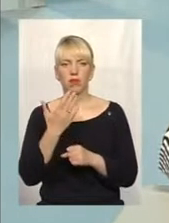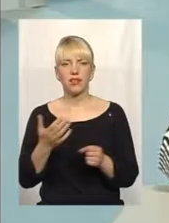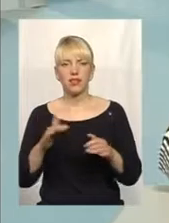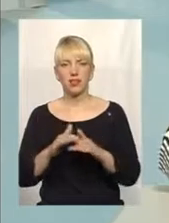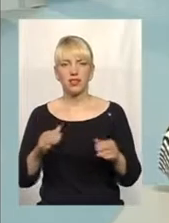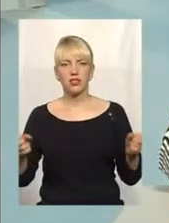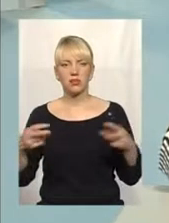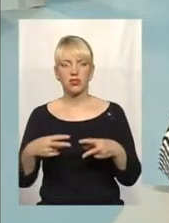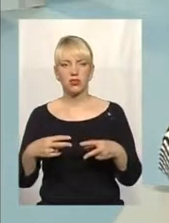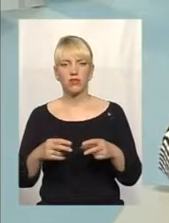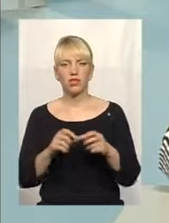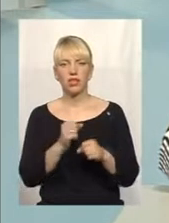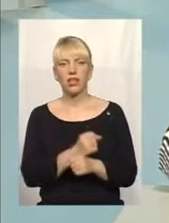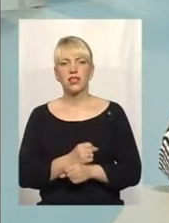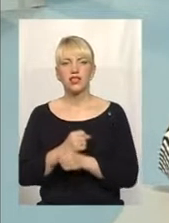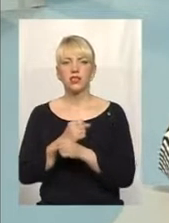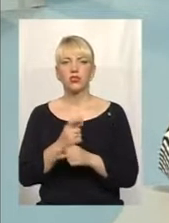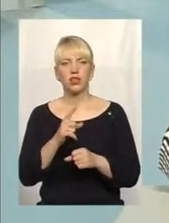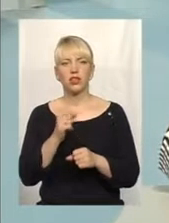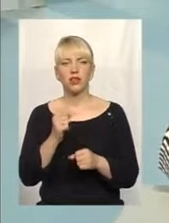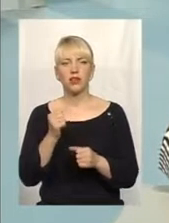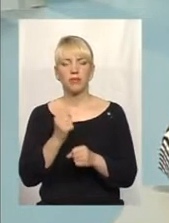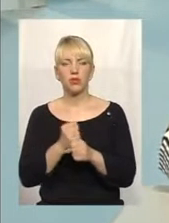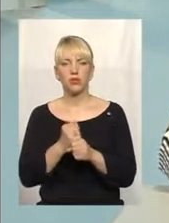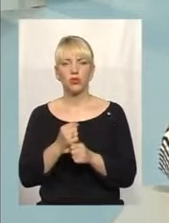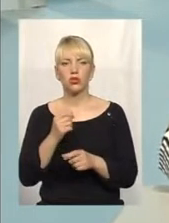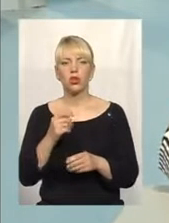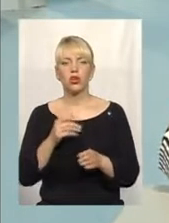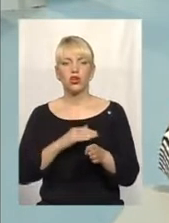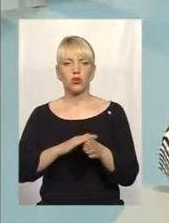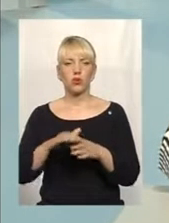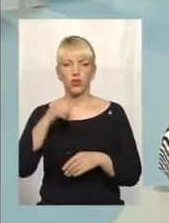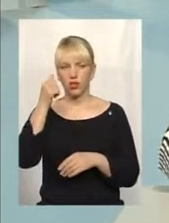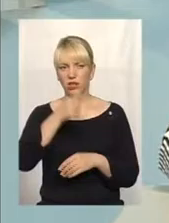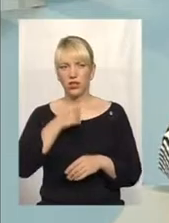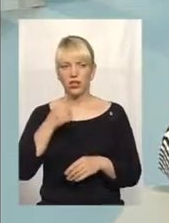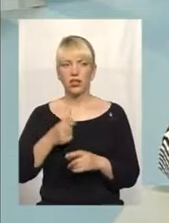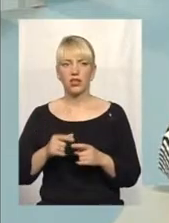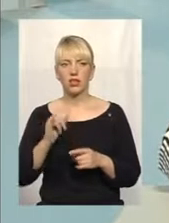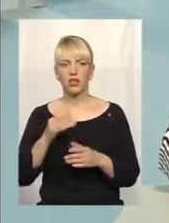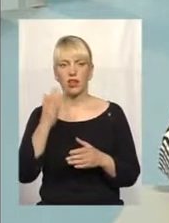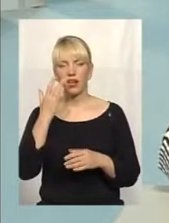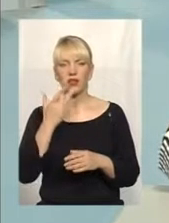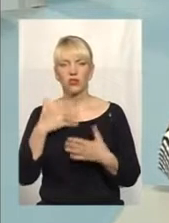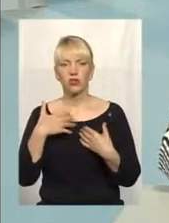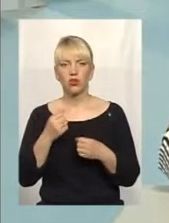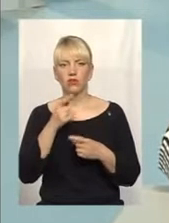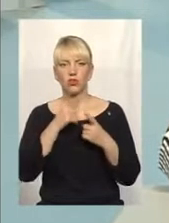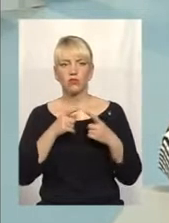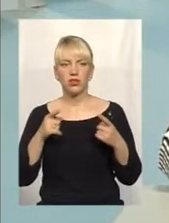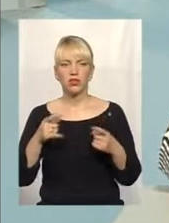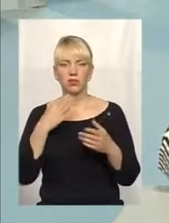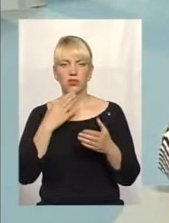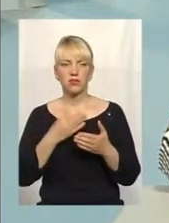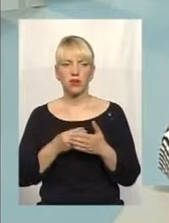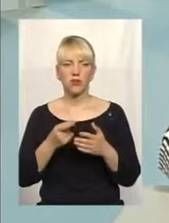спеціалізованих санаторій, які, до речі, функціонують круглорічно, не тільки в літньо-оздоровчий період. Єдине, що на літньо-оздоровчий період ми своїм наказом